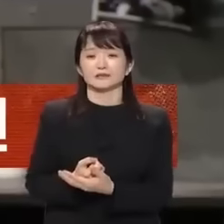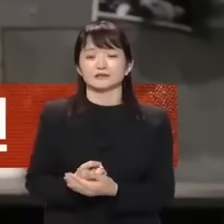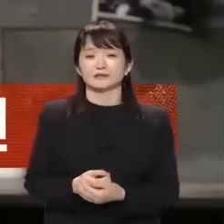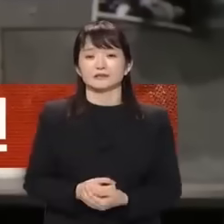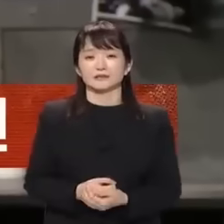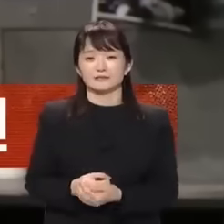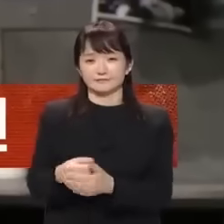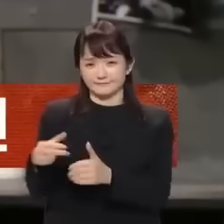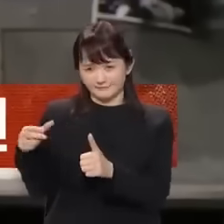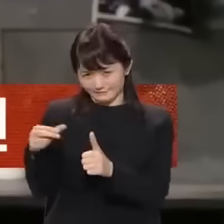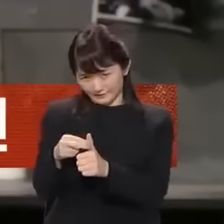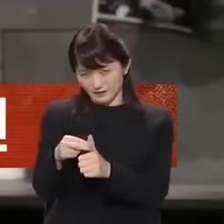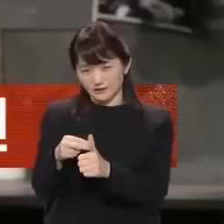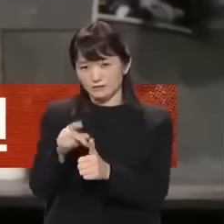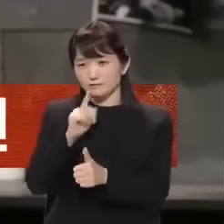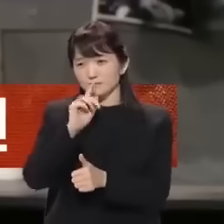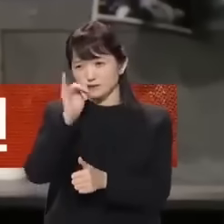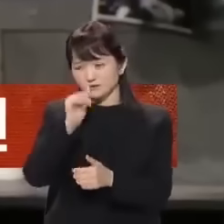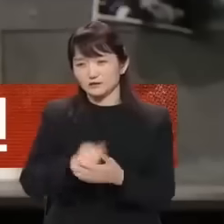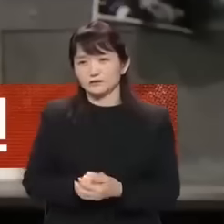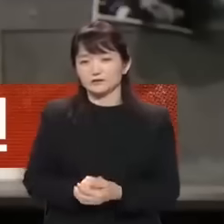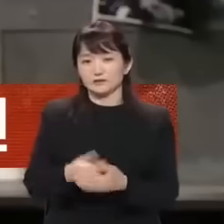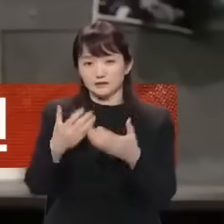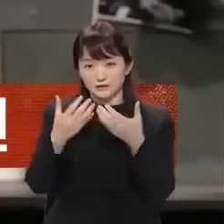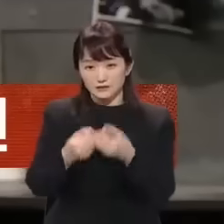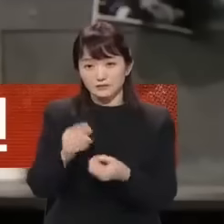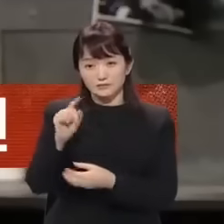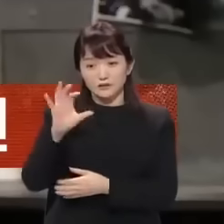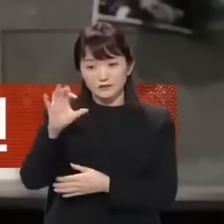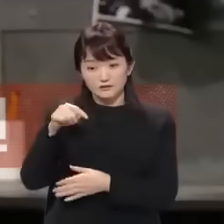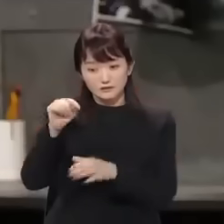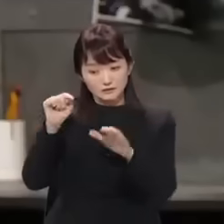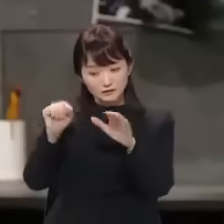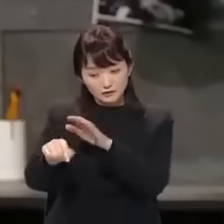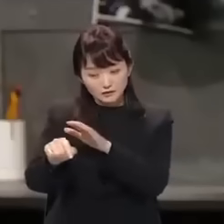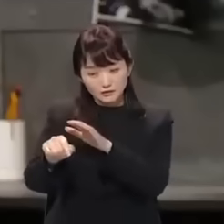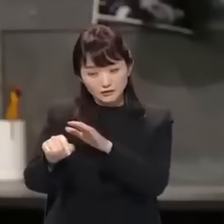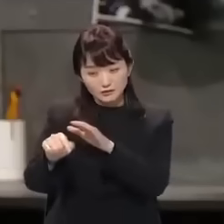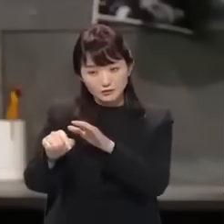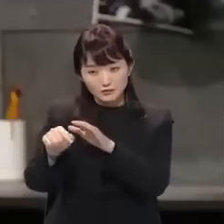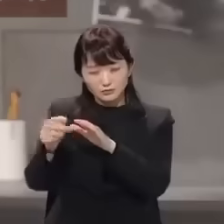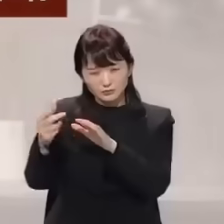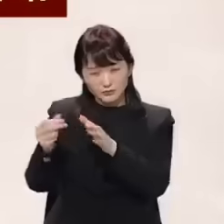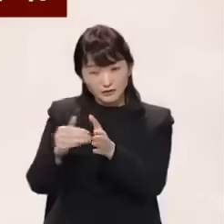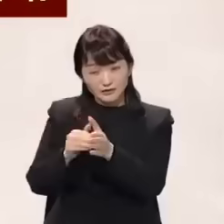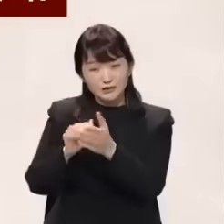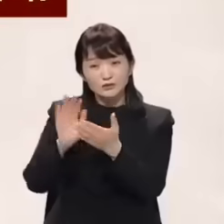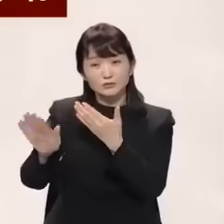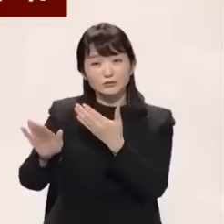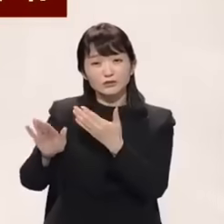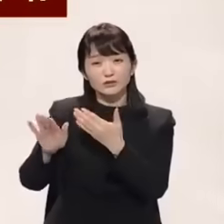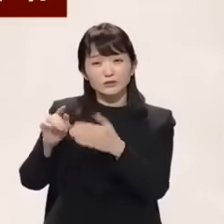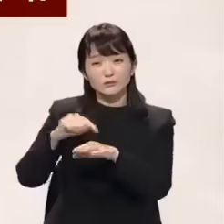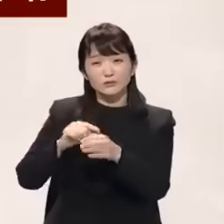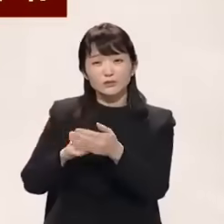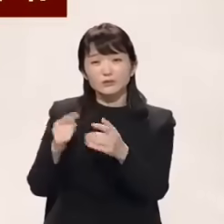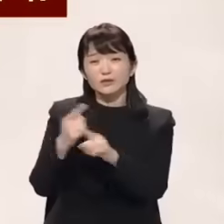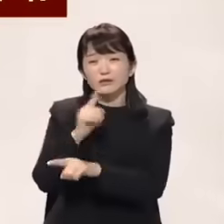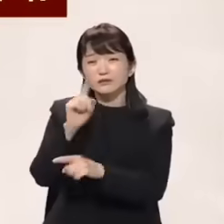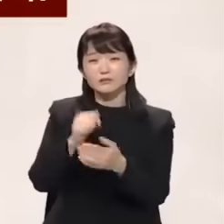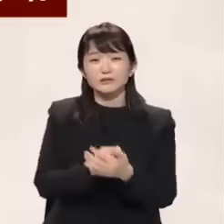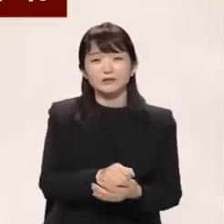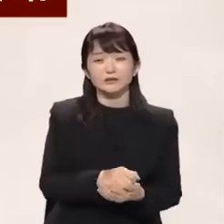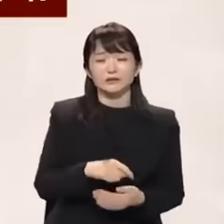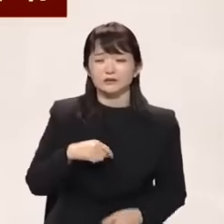것처럼 배신감 얘기도 했었고 화장실 들어갈 때랑 나올 때 다르냐 이런 얘기도 했었고요 본인이 너무나 답답해서 예상 분청 직원한테